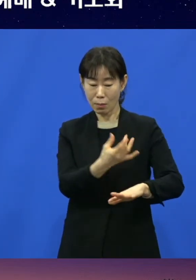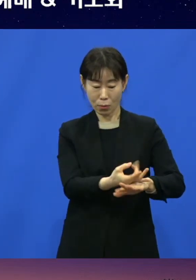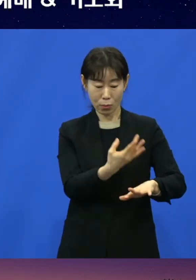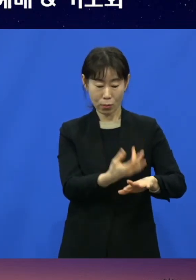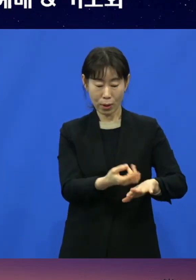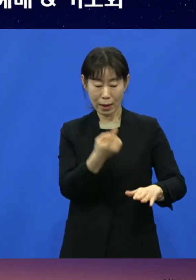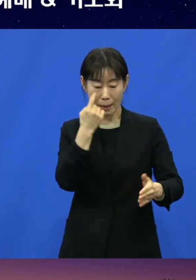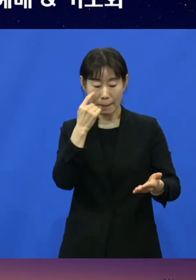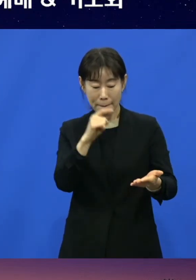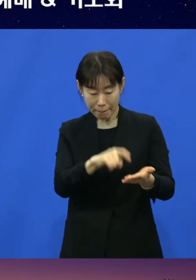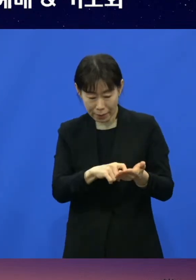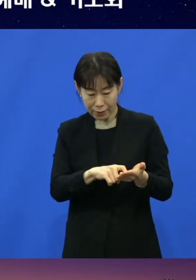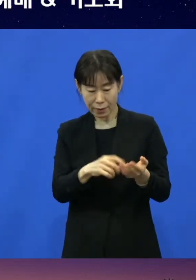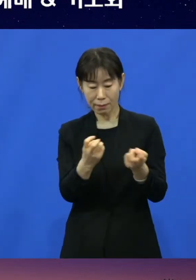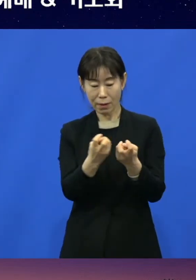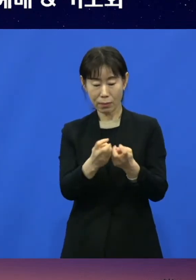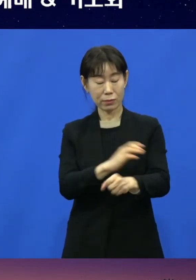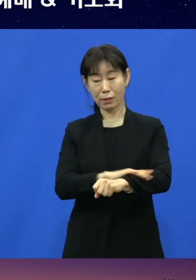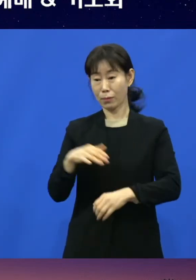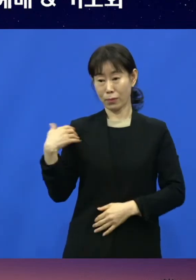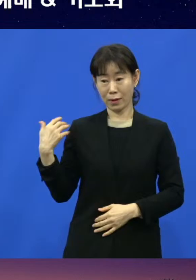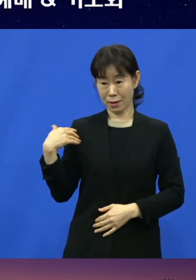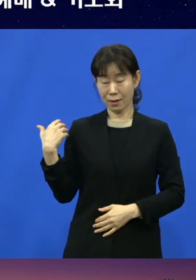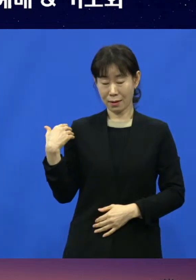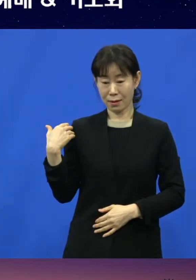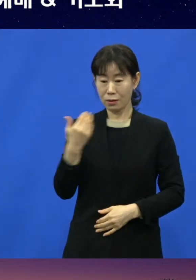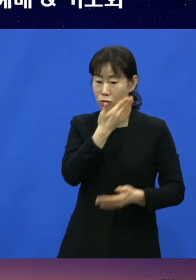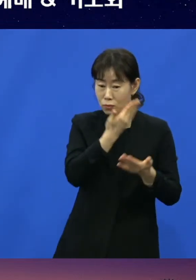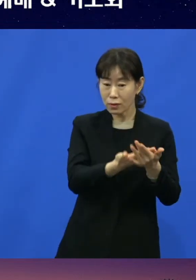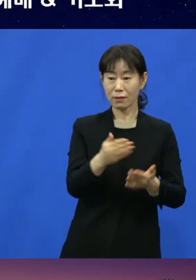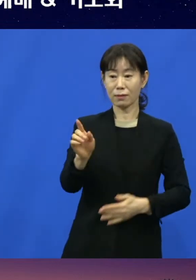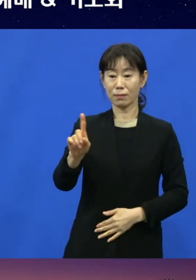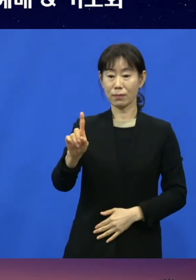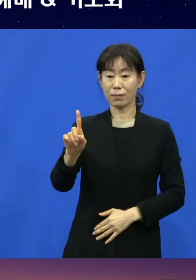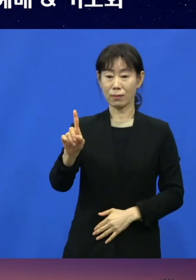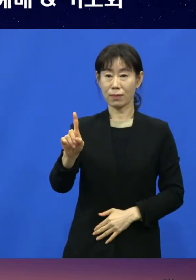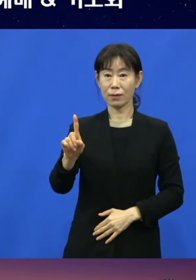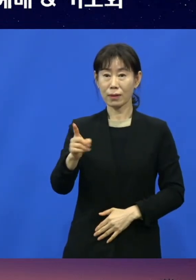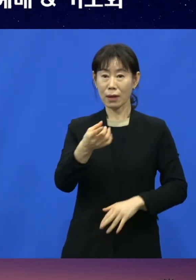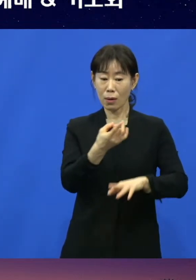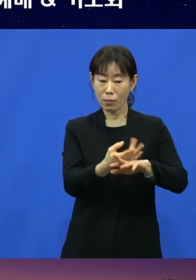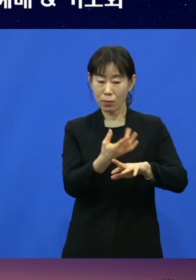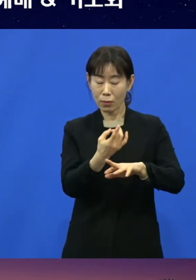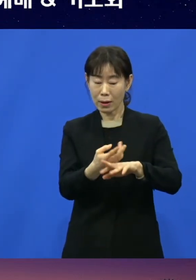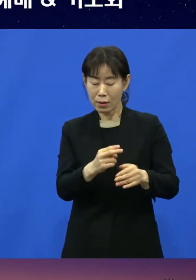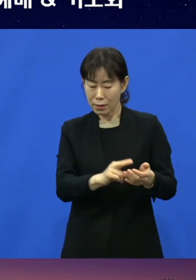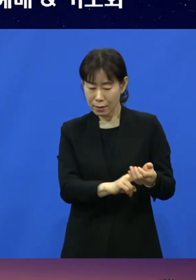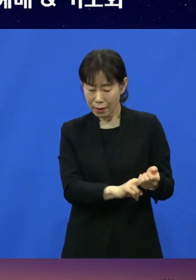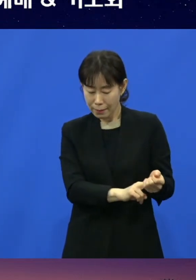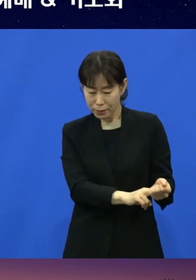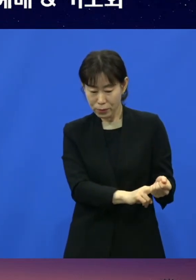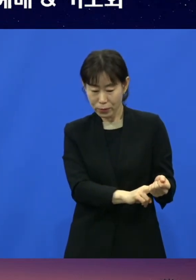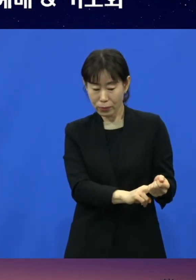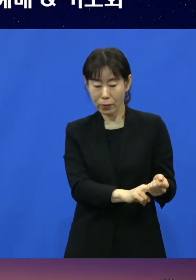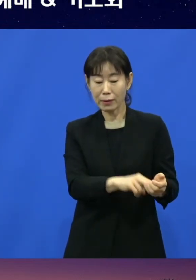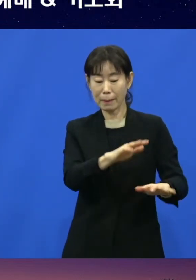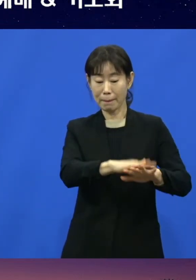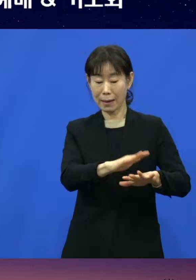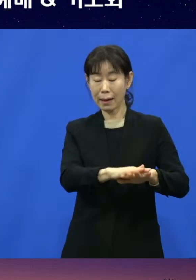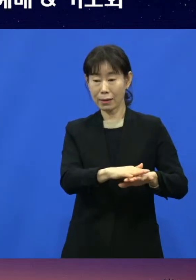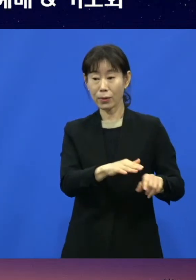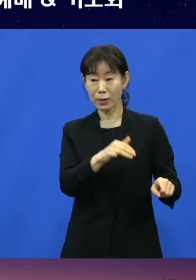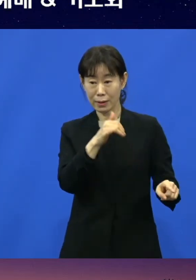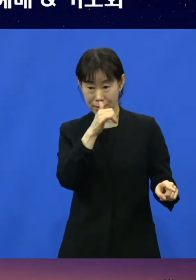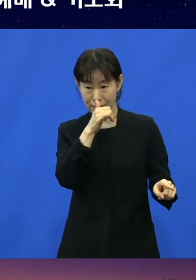발견한 것인지는 잘 알 수가 없어요. 중요한 것은 보화가 감춰진 상태로 있었는데